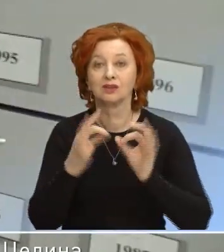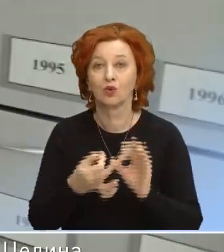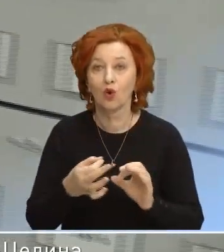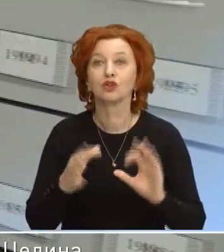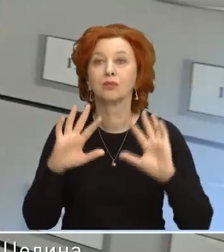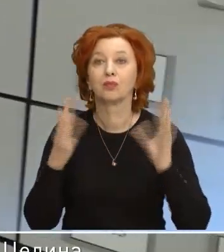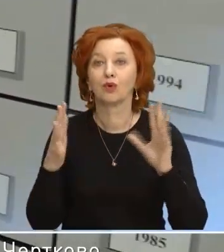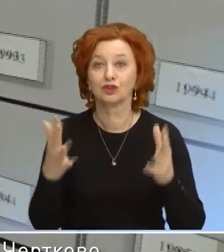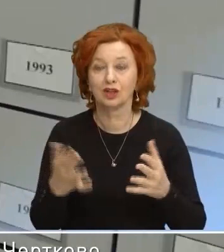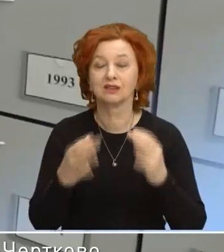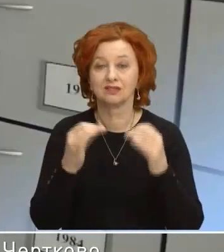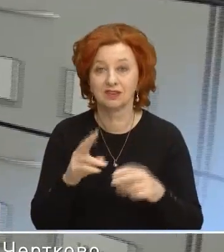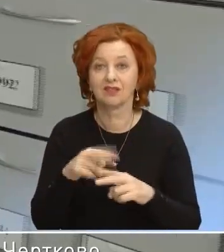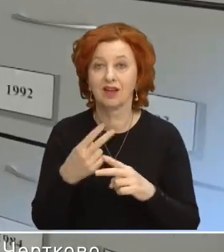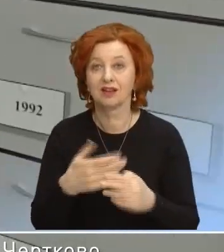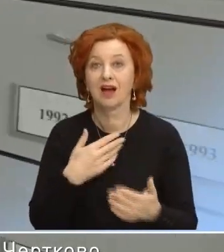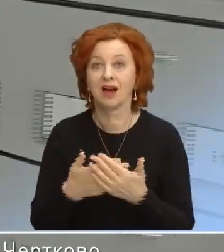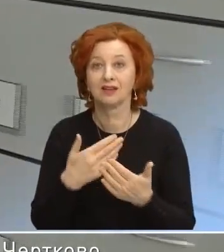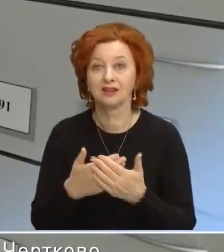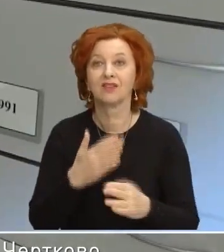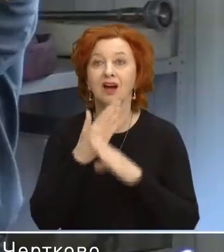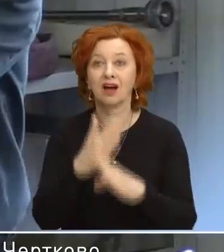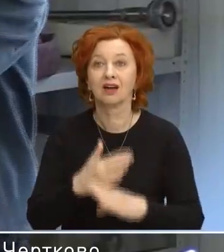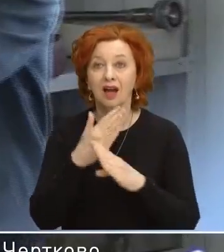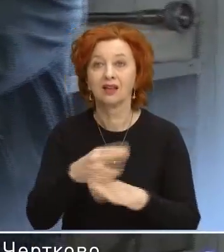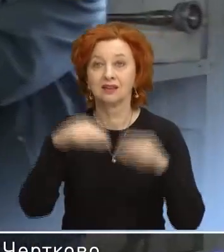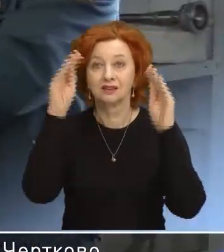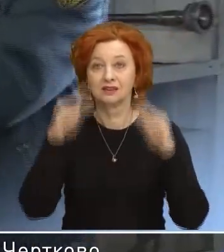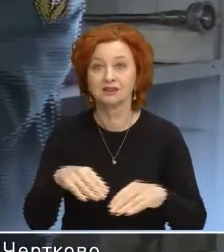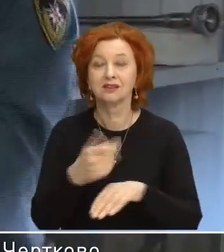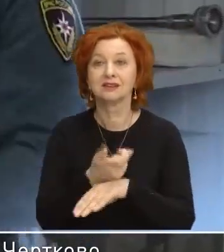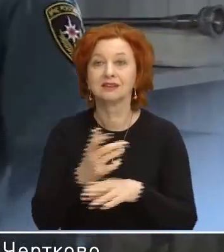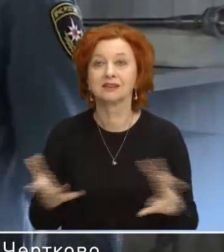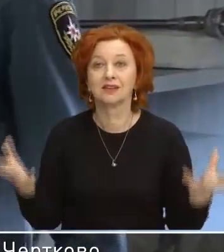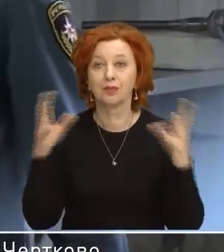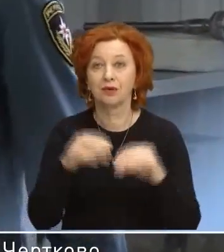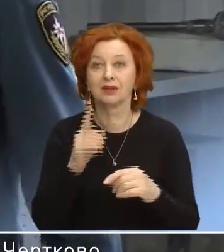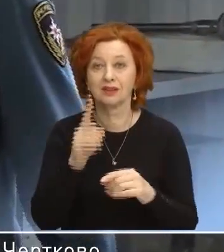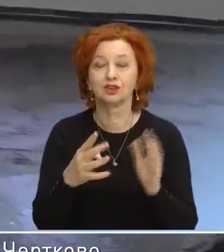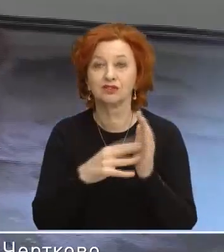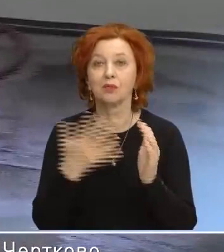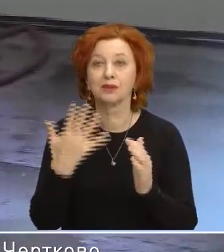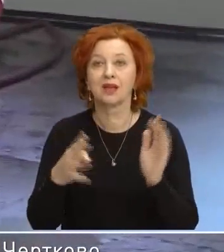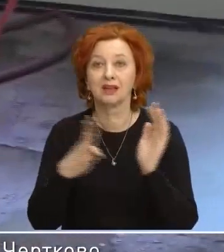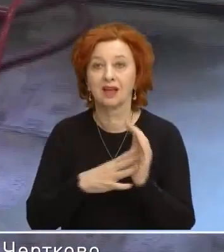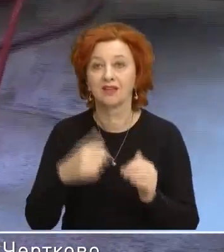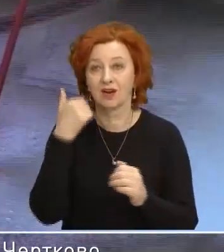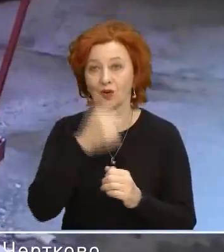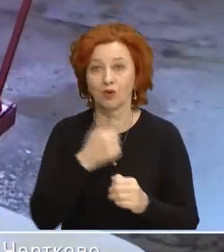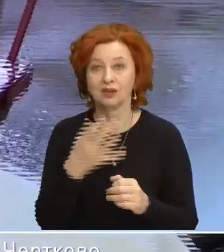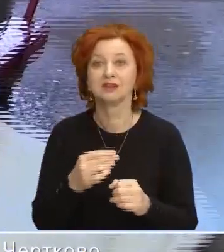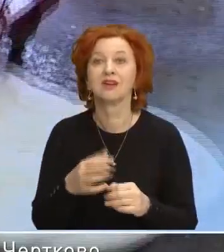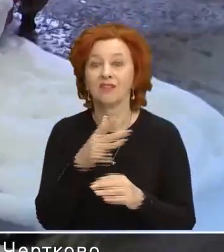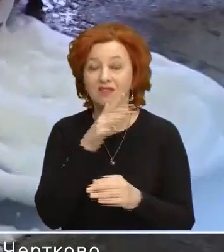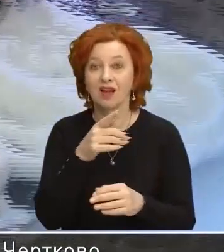чрезвычайных происшествий. В фотоархиве хранится немало экземпляров, которые собирают с 1959 года.